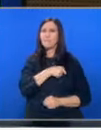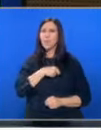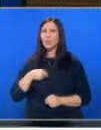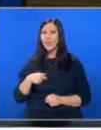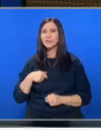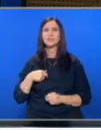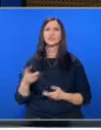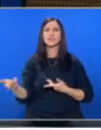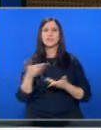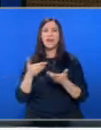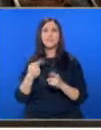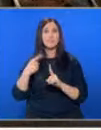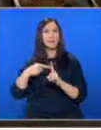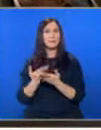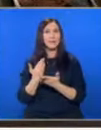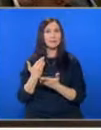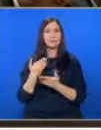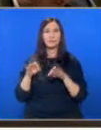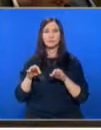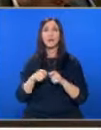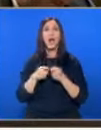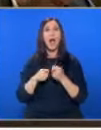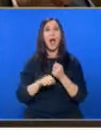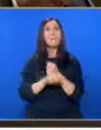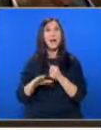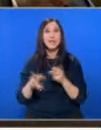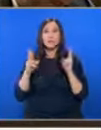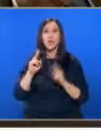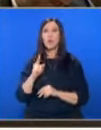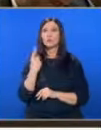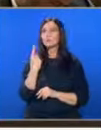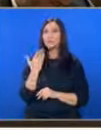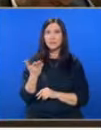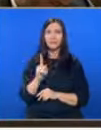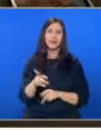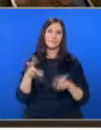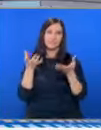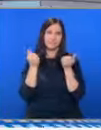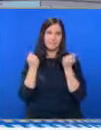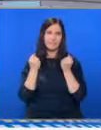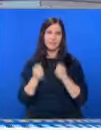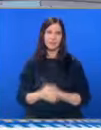и в месеца на предизборна кампания е решение, което самите те трябва да вземат.